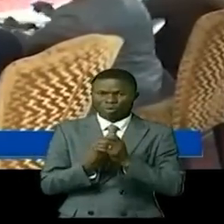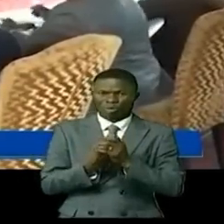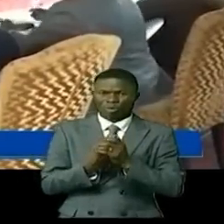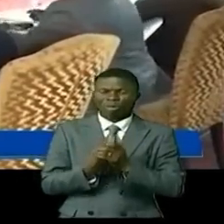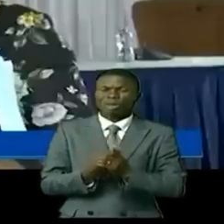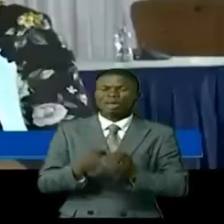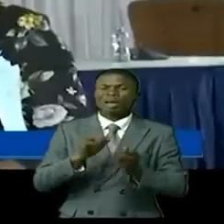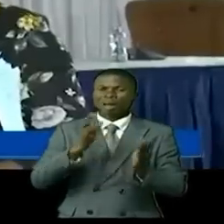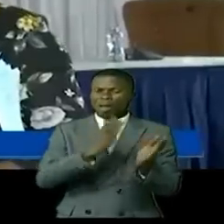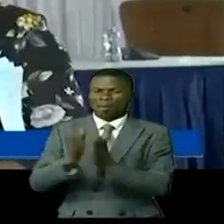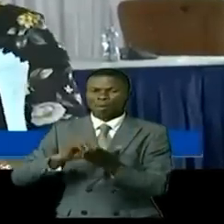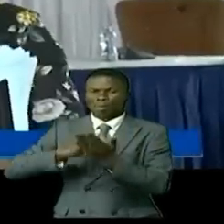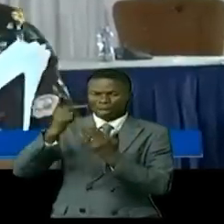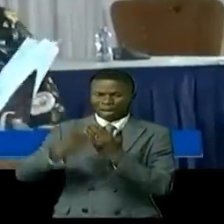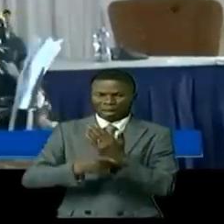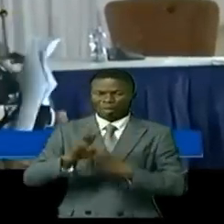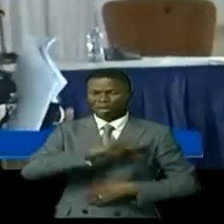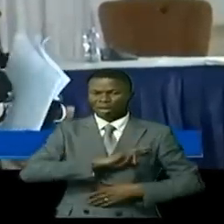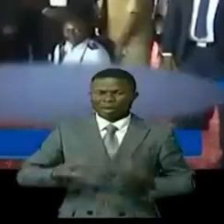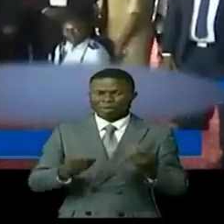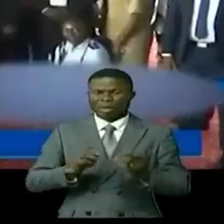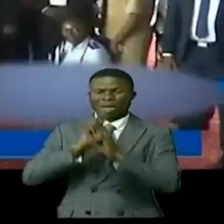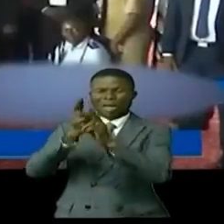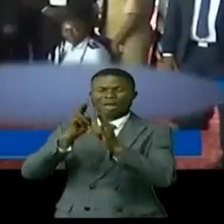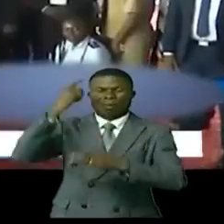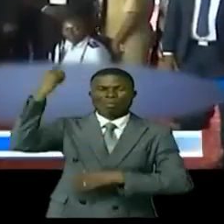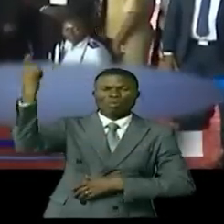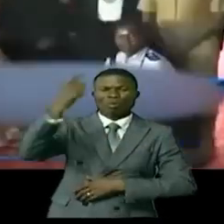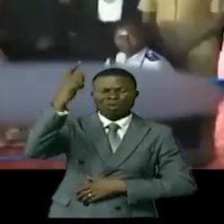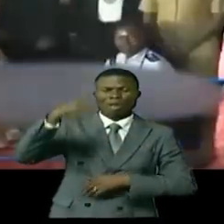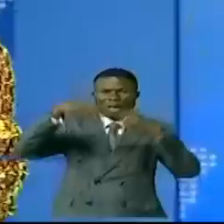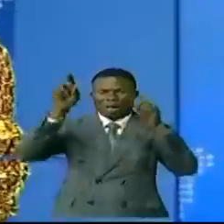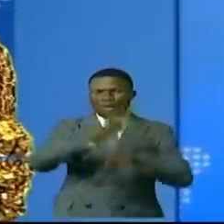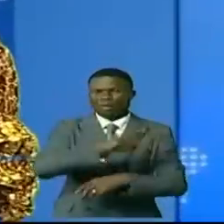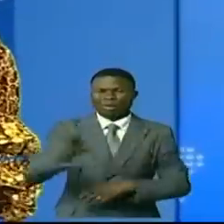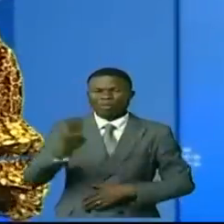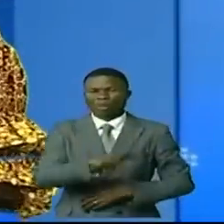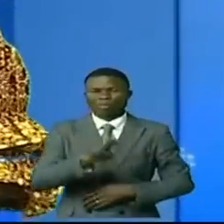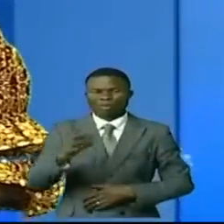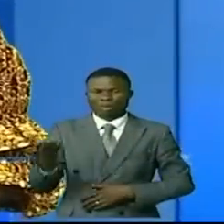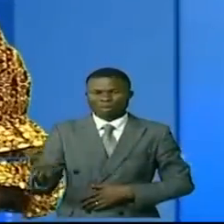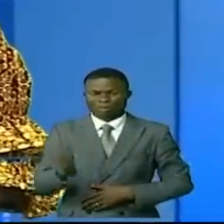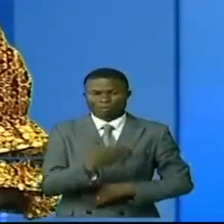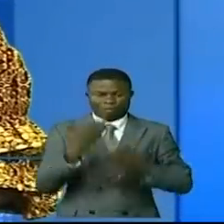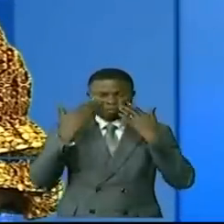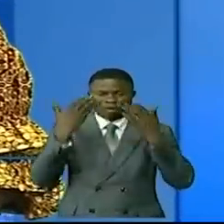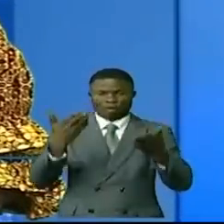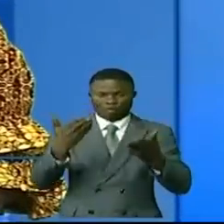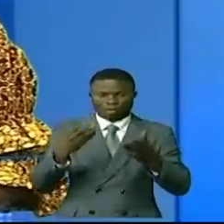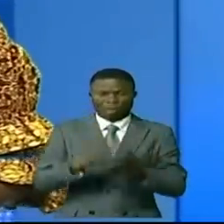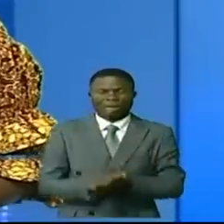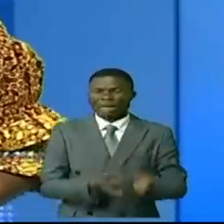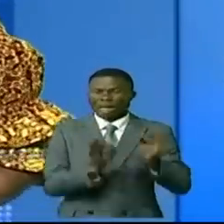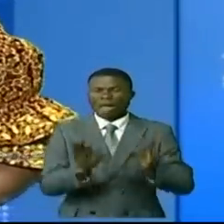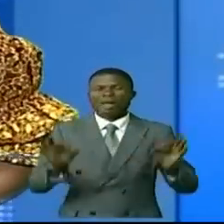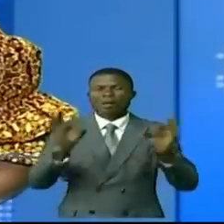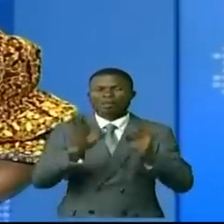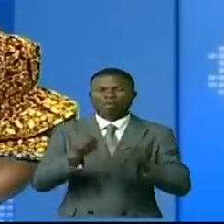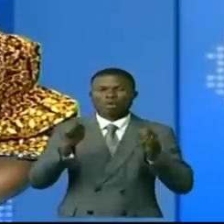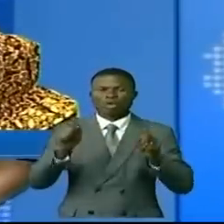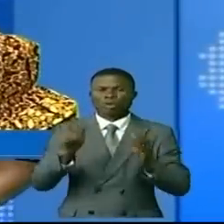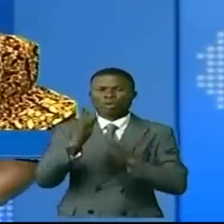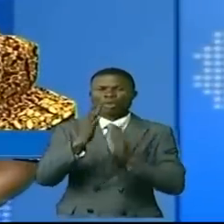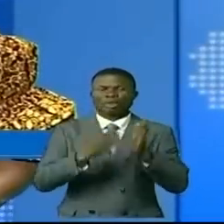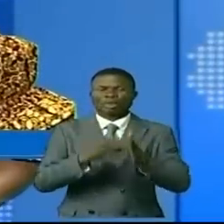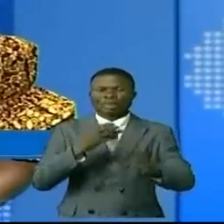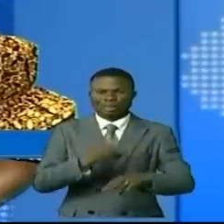meilleurs classements de la RDC dans les rapports internationaux pour l'année 2022. Voilà, c'était donc là l'essentiel du journal de